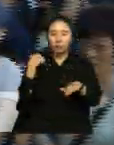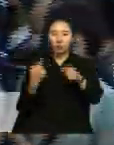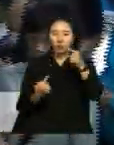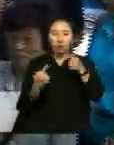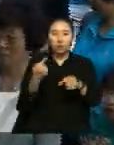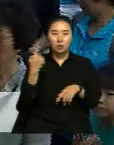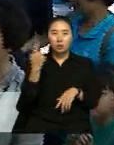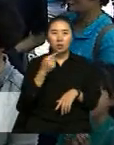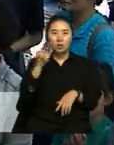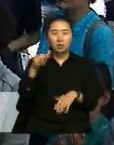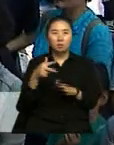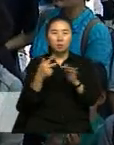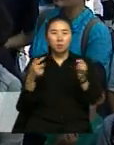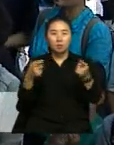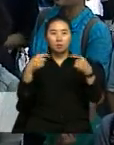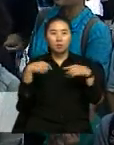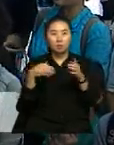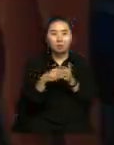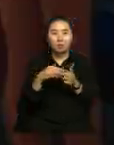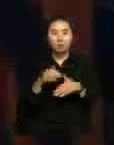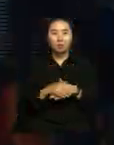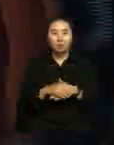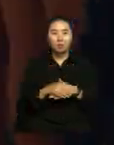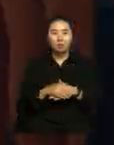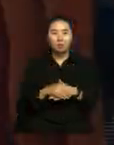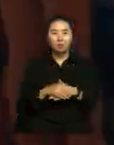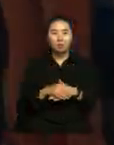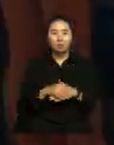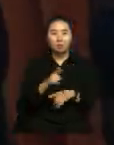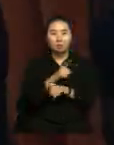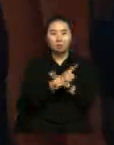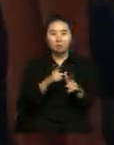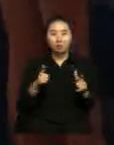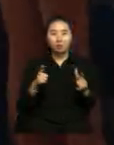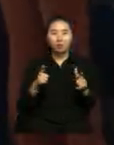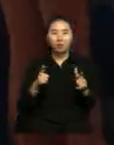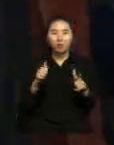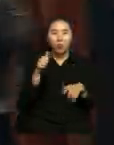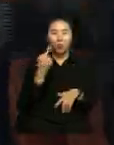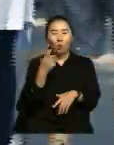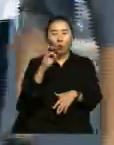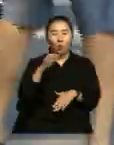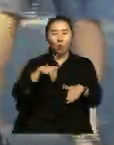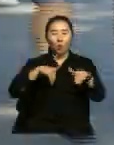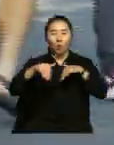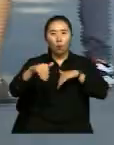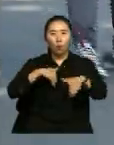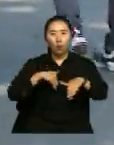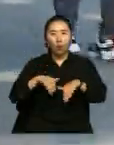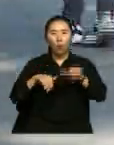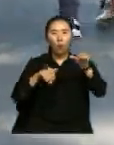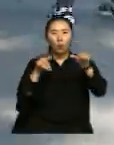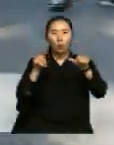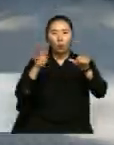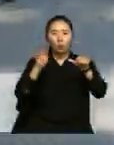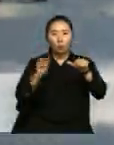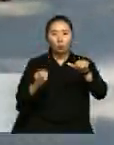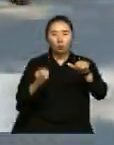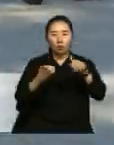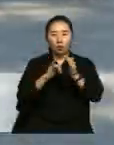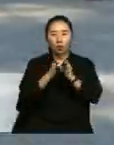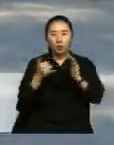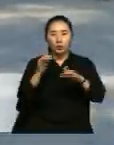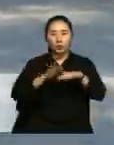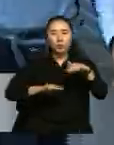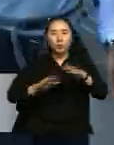많은 1,700여 명이 참가했습니다. 코스는 약대울천에서 호만천까지 5km 구간. 모처럼